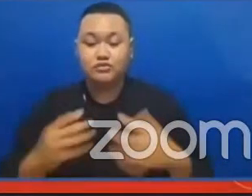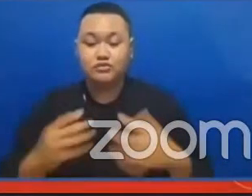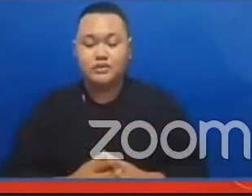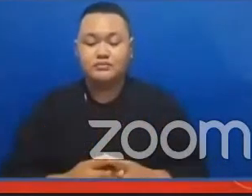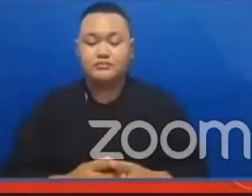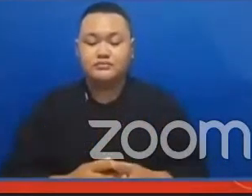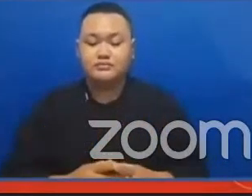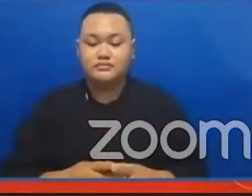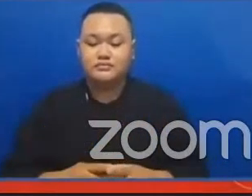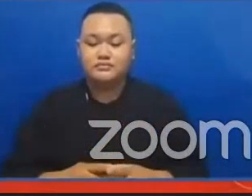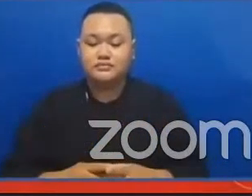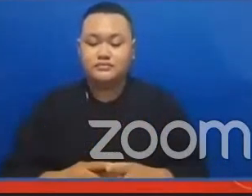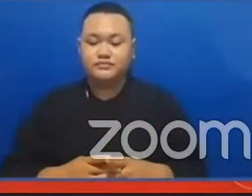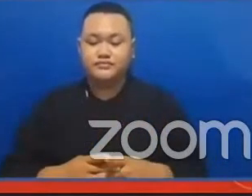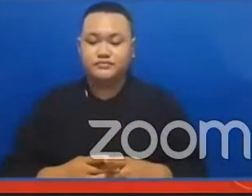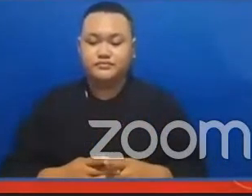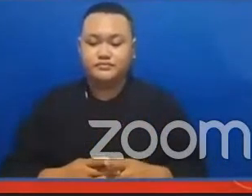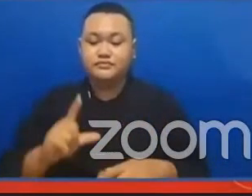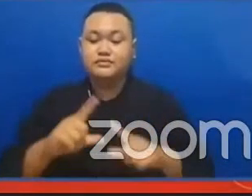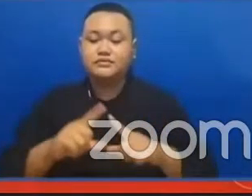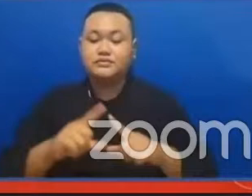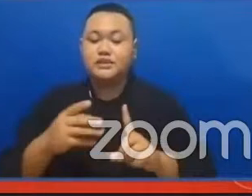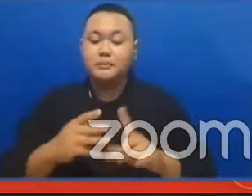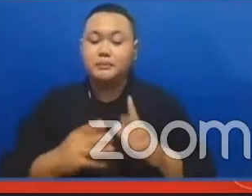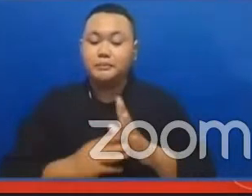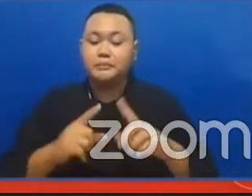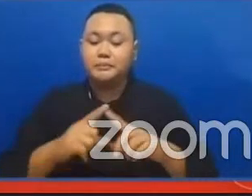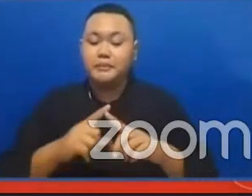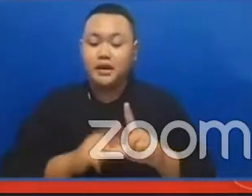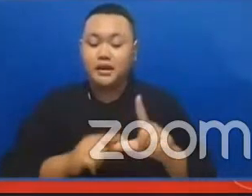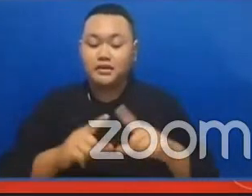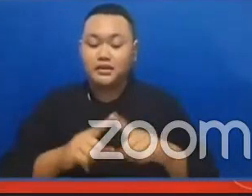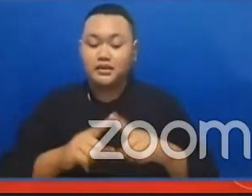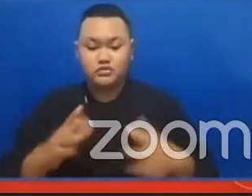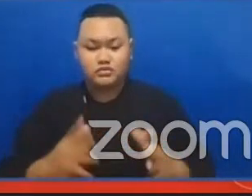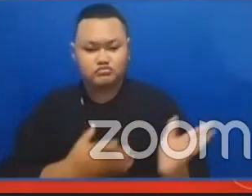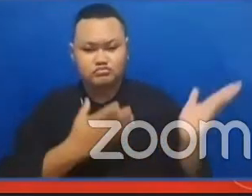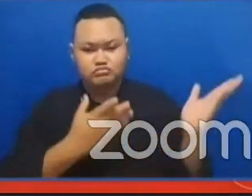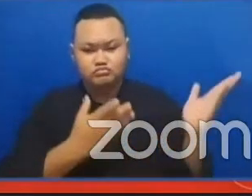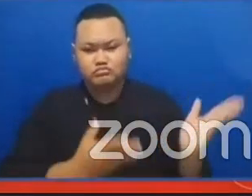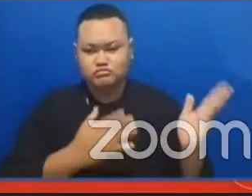13.500 sekian. Lab Maya sudah diakses dari